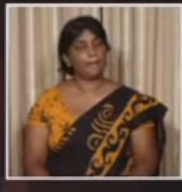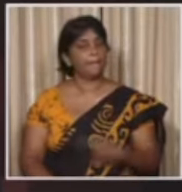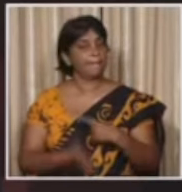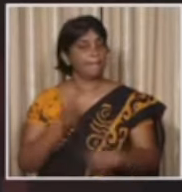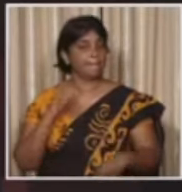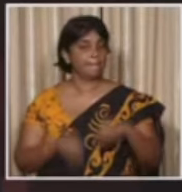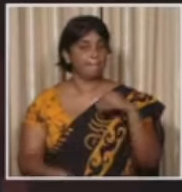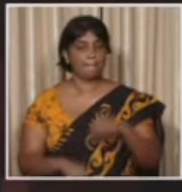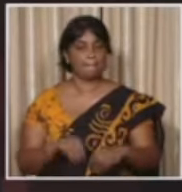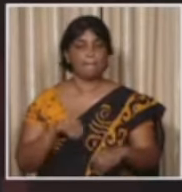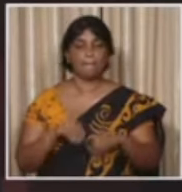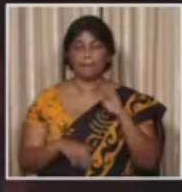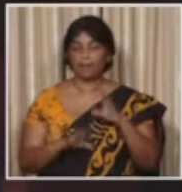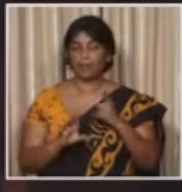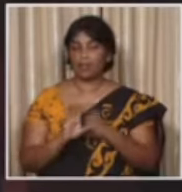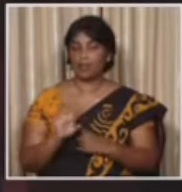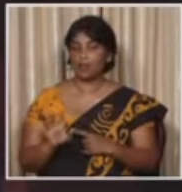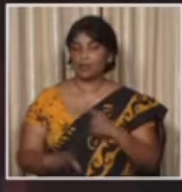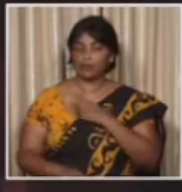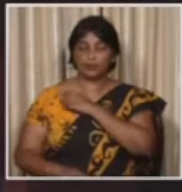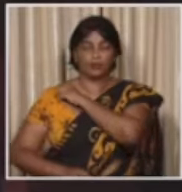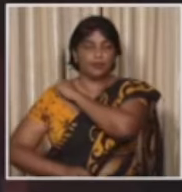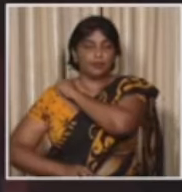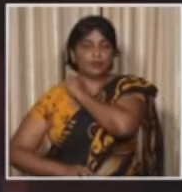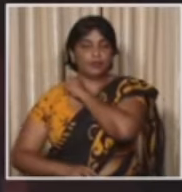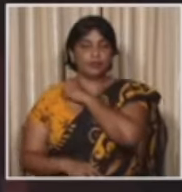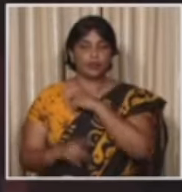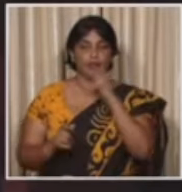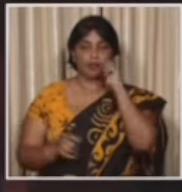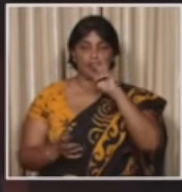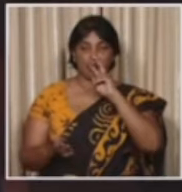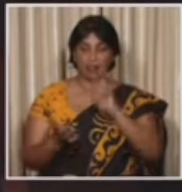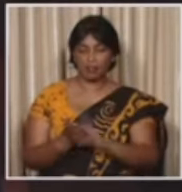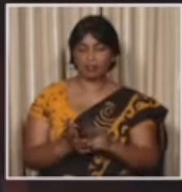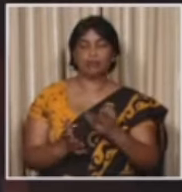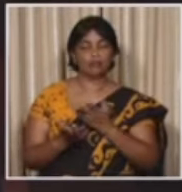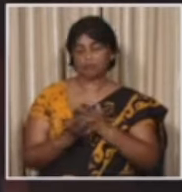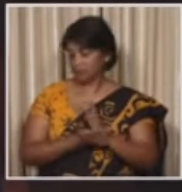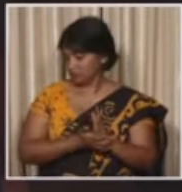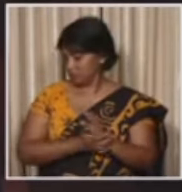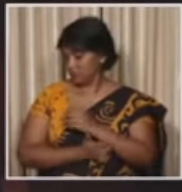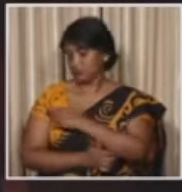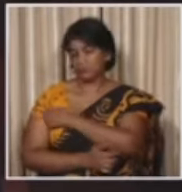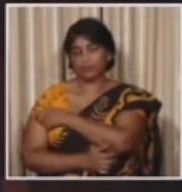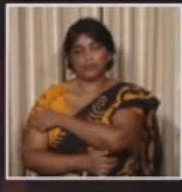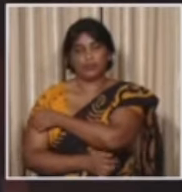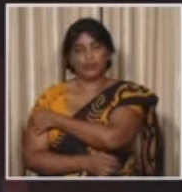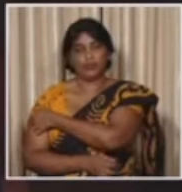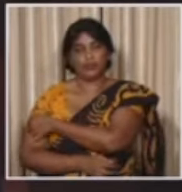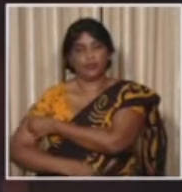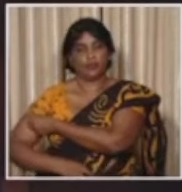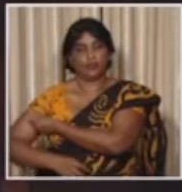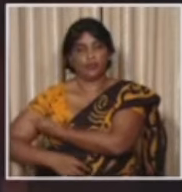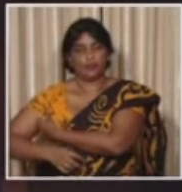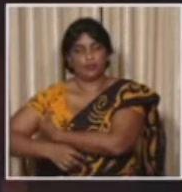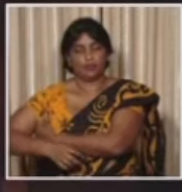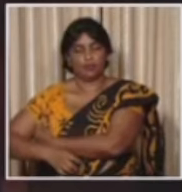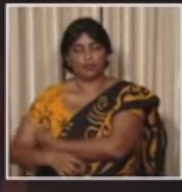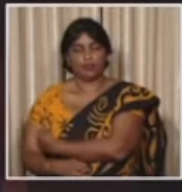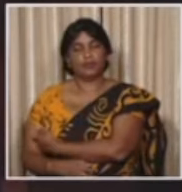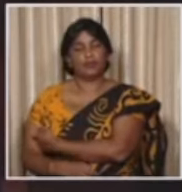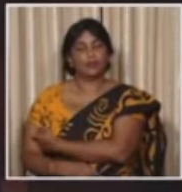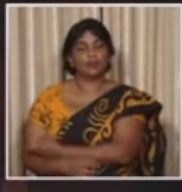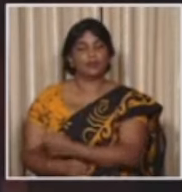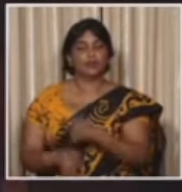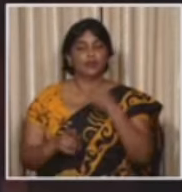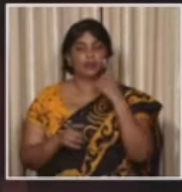දේශපාලන මැතිවරණ තියෙන වසරක් කියලා නිකන් ජනතාව රවට්ටන්න අන්දවන්න we should not hoodwink the